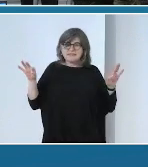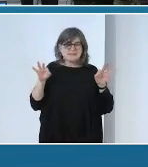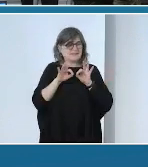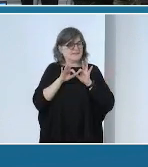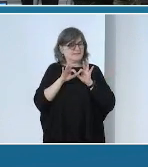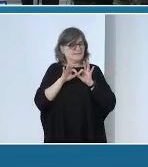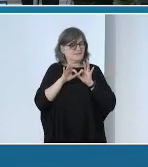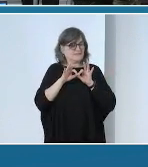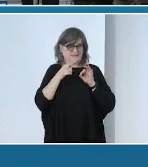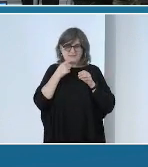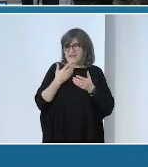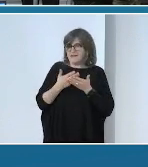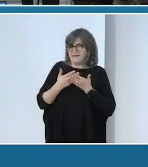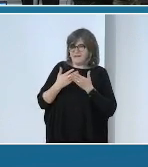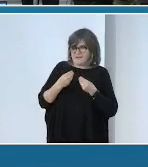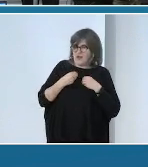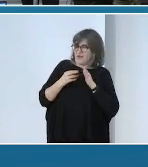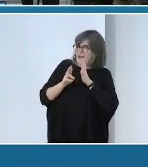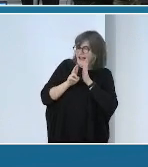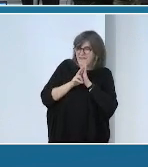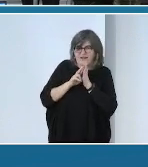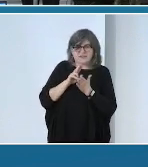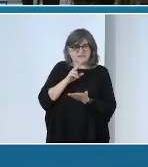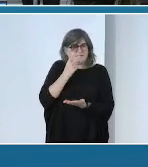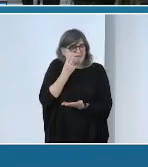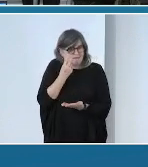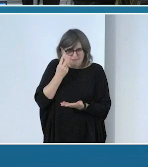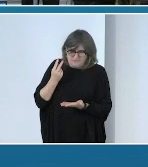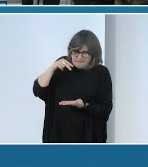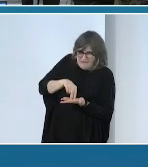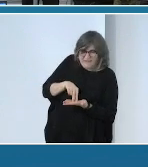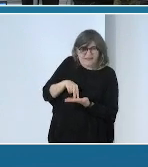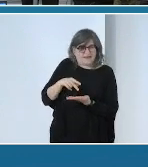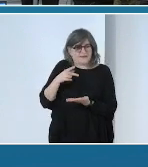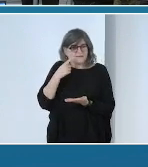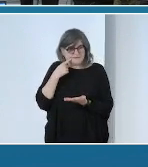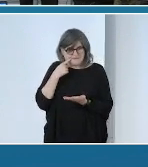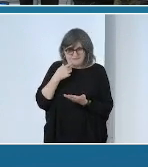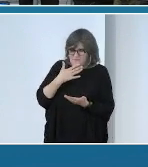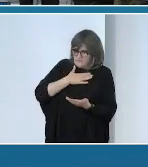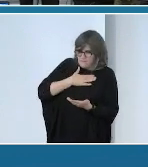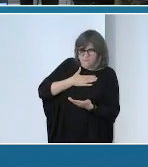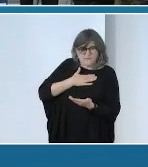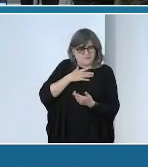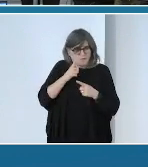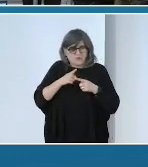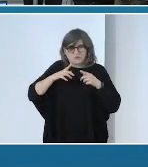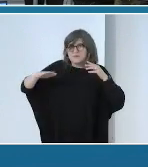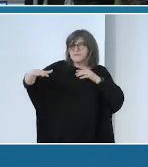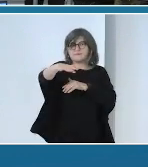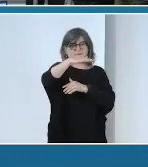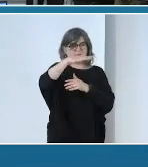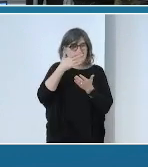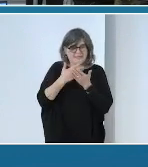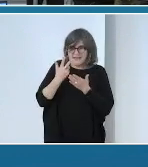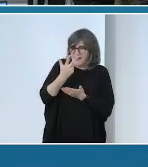l'heure, référentiel gravitaire, référentiel égocentré, référentiel allocentré, et tout ça très intriqué et qui